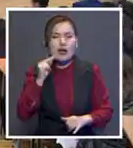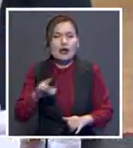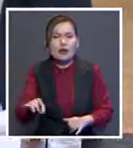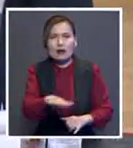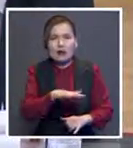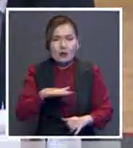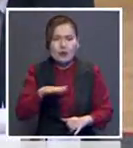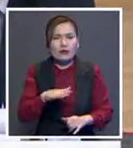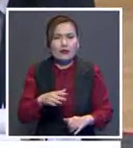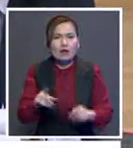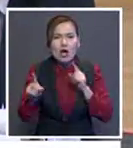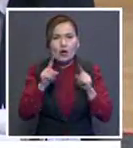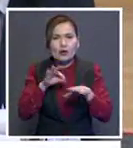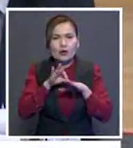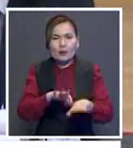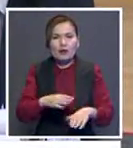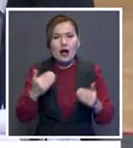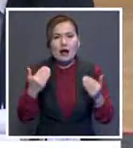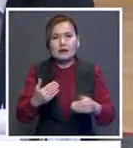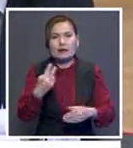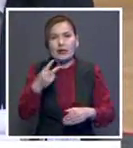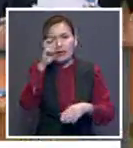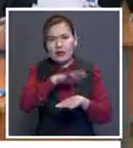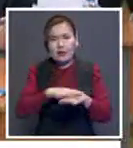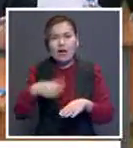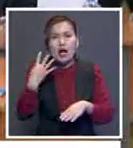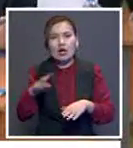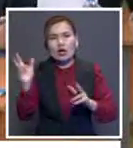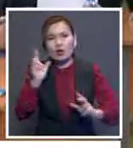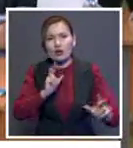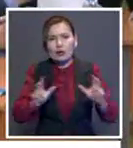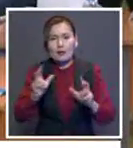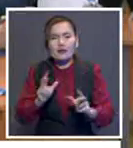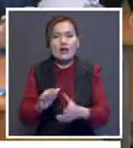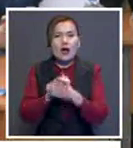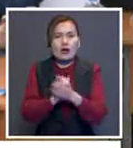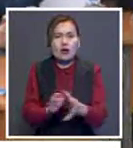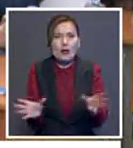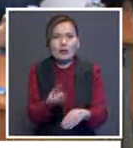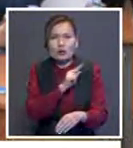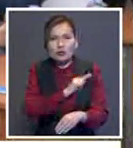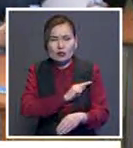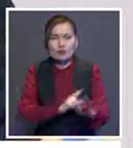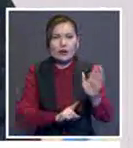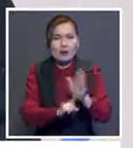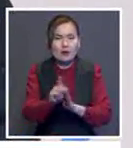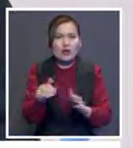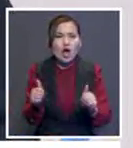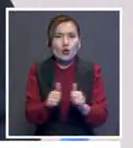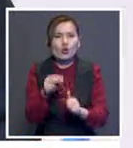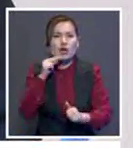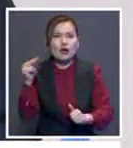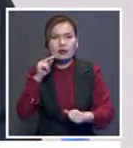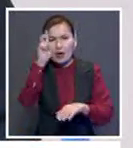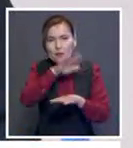осылай деді. Оның сөзінше, қазір екі елдің 40-тан аса университеті арасында тығыз байланыс бар. Оған қоса, көрші